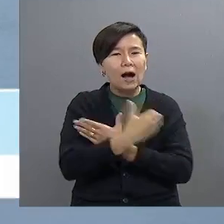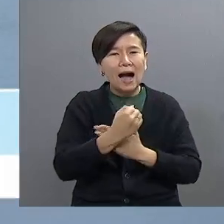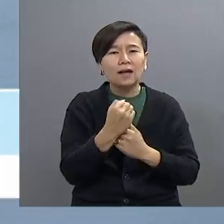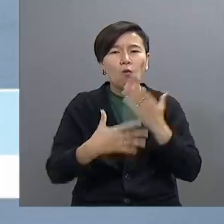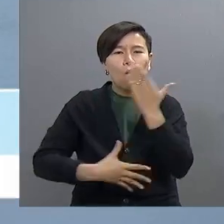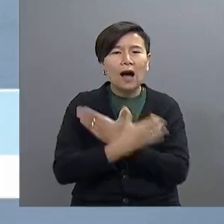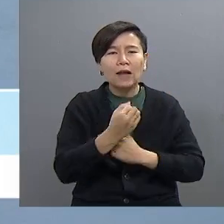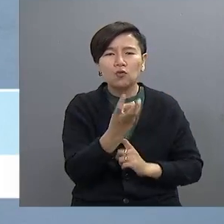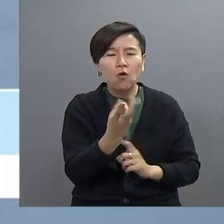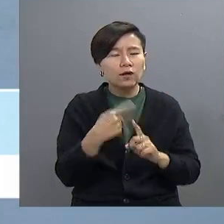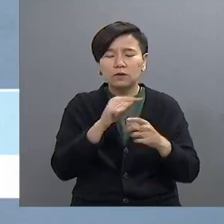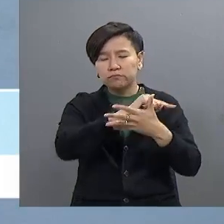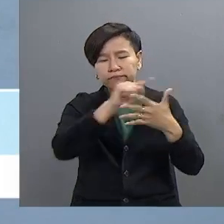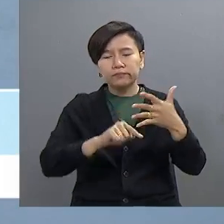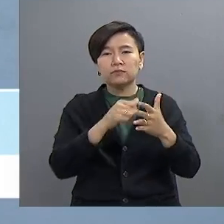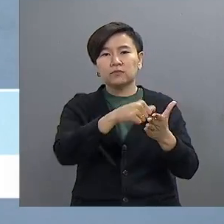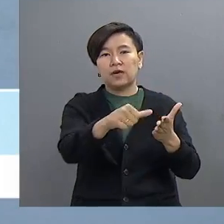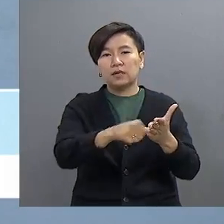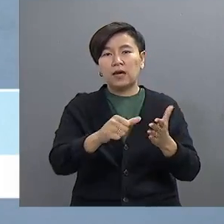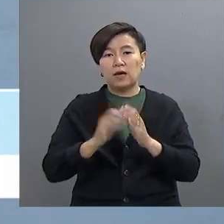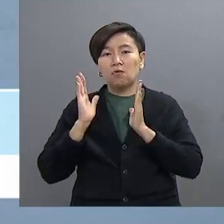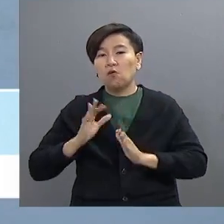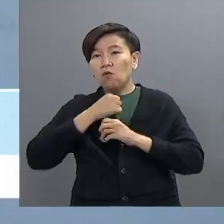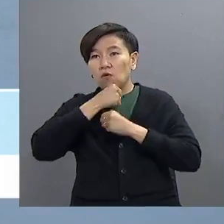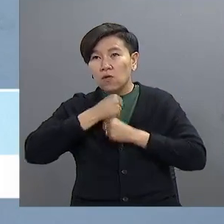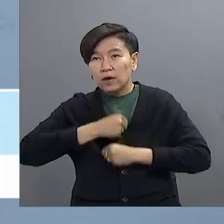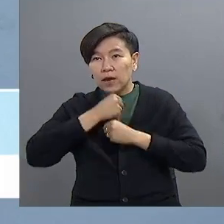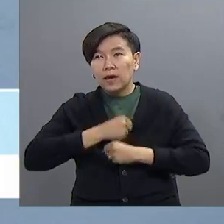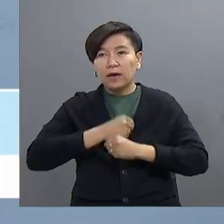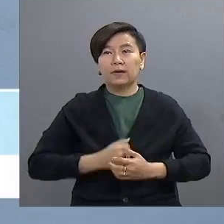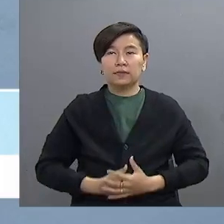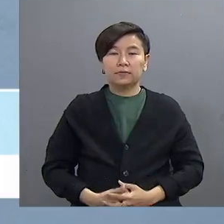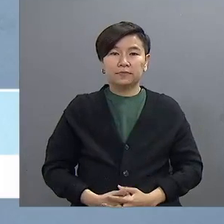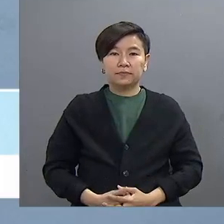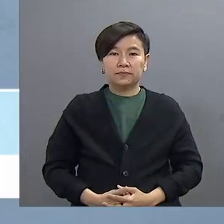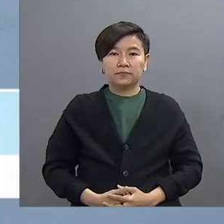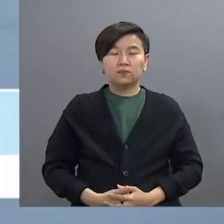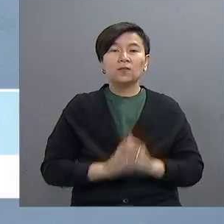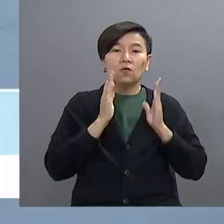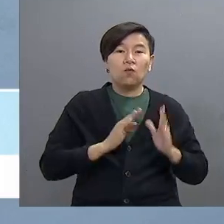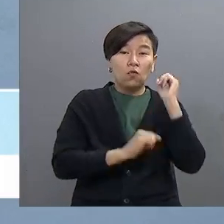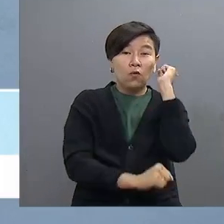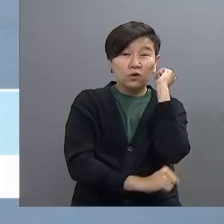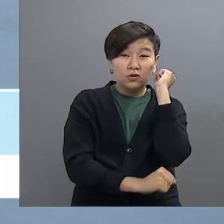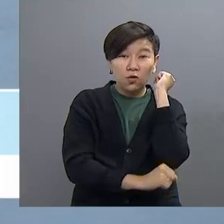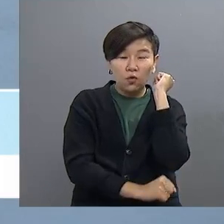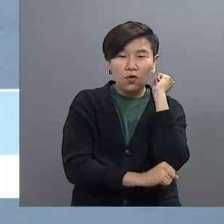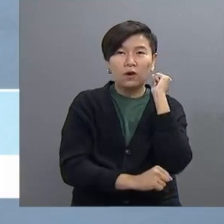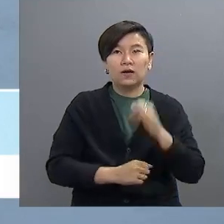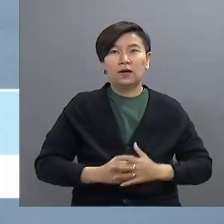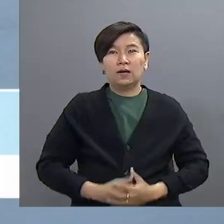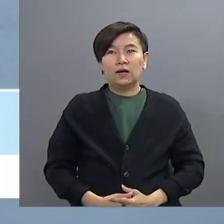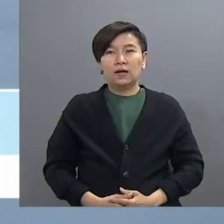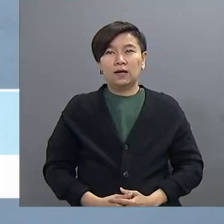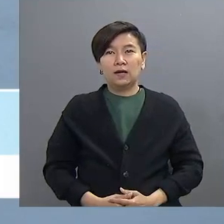ผู้สูงอายุผู้ยากจนผู้ไร้ผู้ได้โอกาส